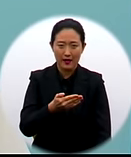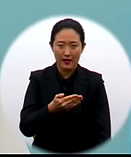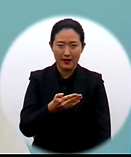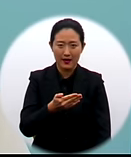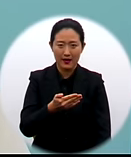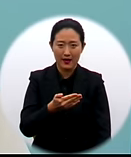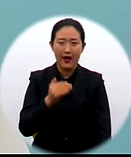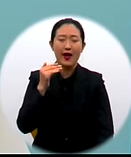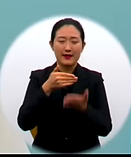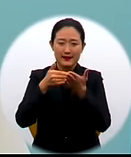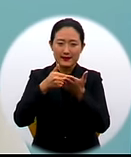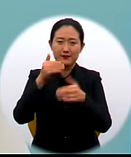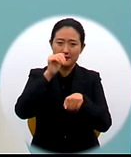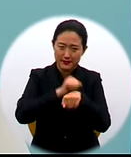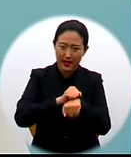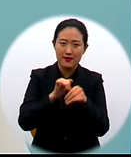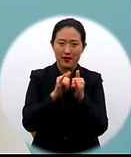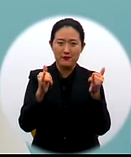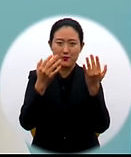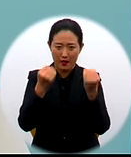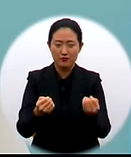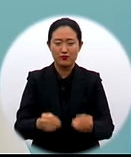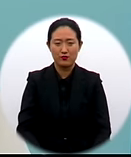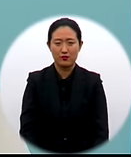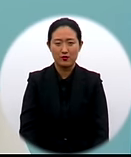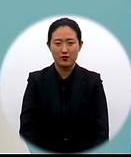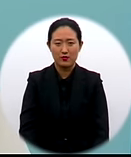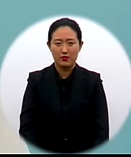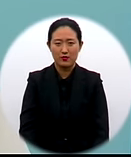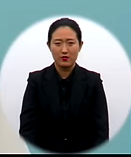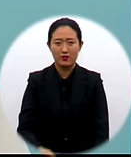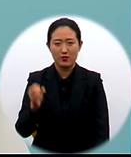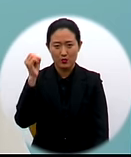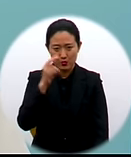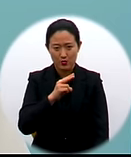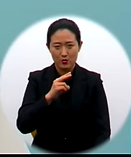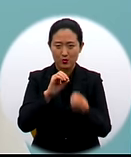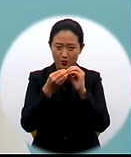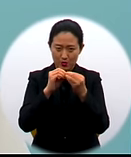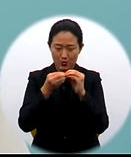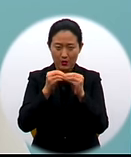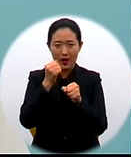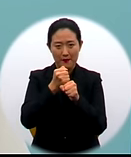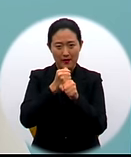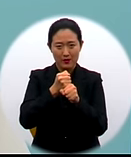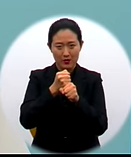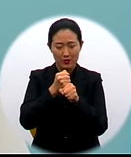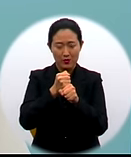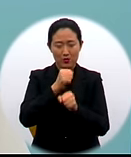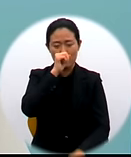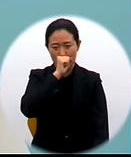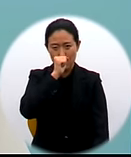합니다. 그림을 잘 그리는 치과 의사도 굉장히 많고요. 그리고 로봇 조립을 좋아한다거나, 특히 남자분들은 남학생들